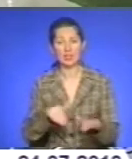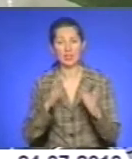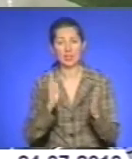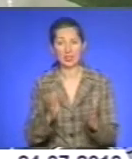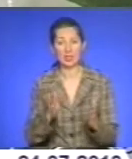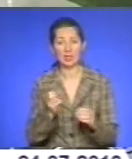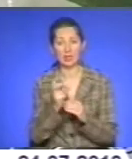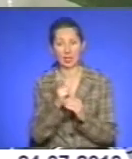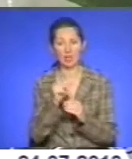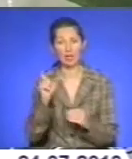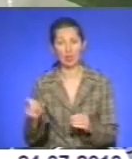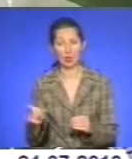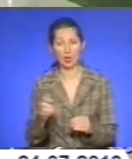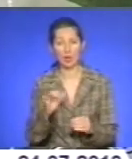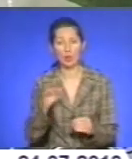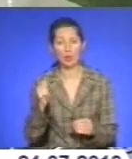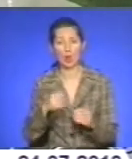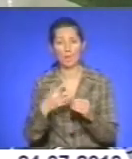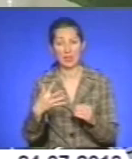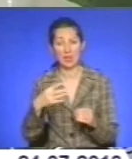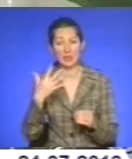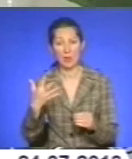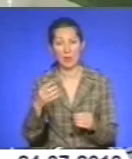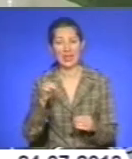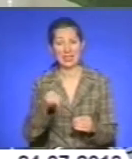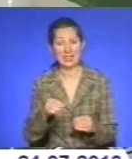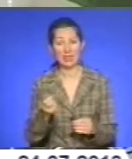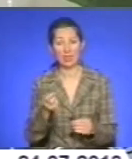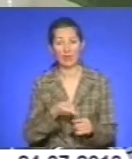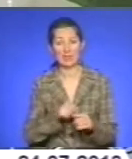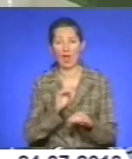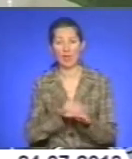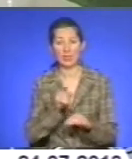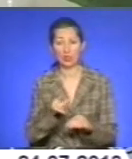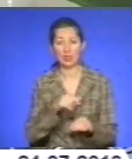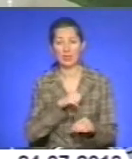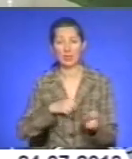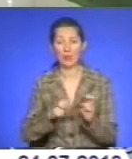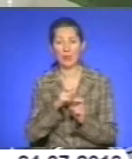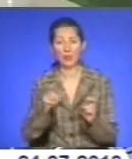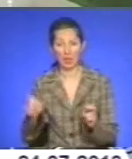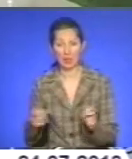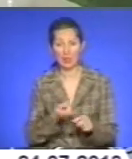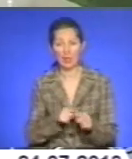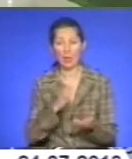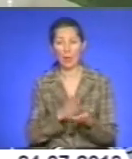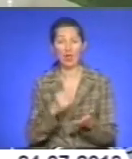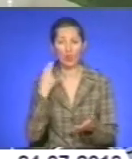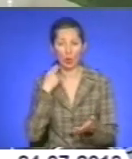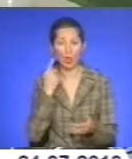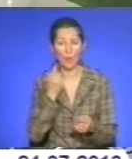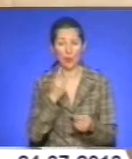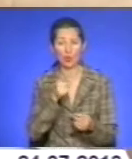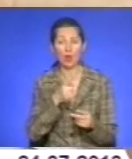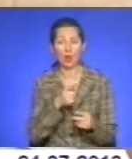тільки 13 чоловік на суму 15,5 тисяч гривень. Це фактично ті самі підприємці, які і мають борги по першому